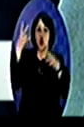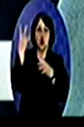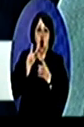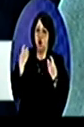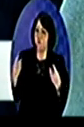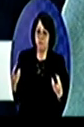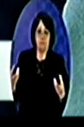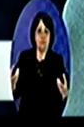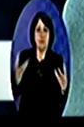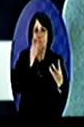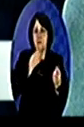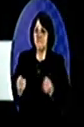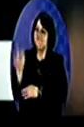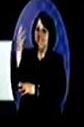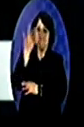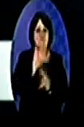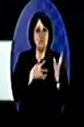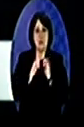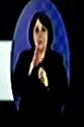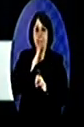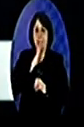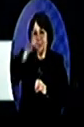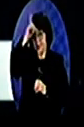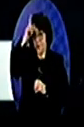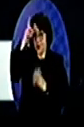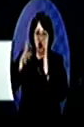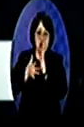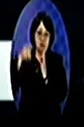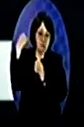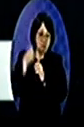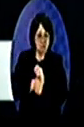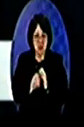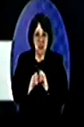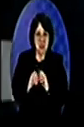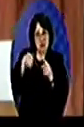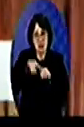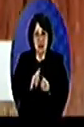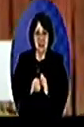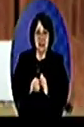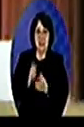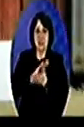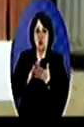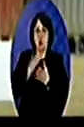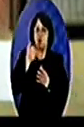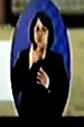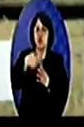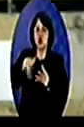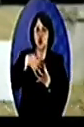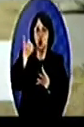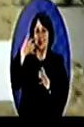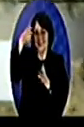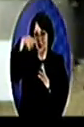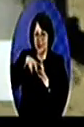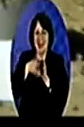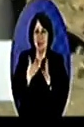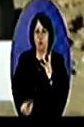мөн хийгдэнэ. Герман технологиор цэвэрлэх байгууламж барьж, эдгээр айлын бохир усыг шийдсэн нь хөрсний бохирдлыг багасгах зөв шийдэл болсон